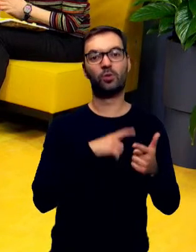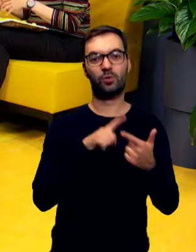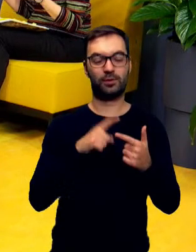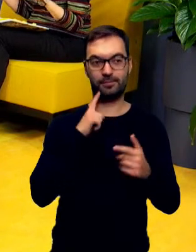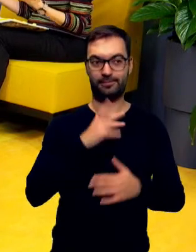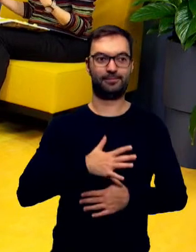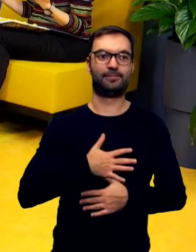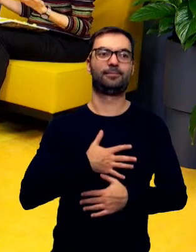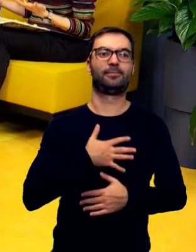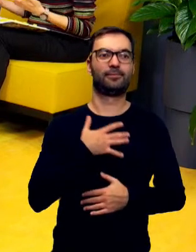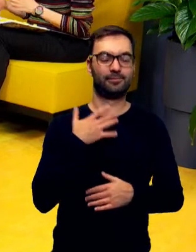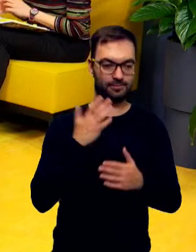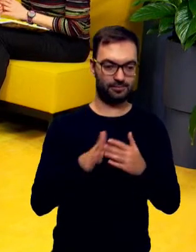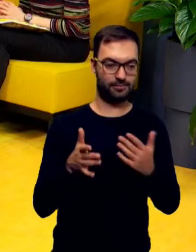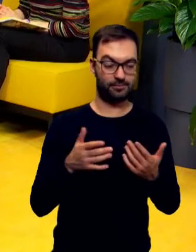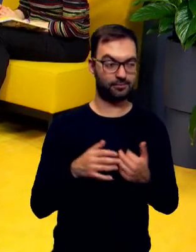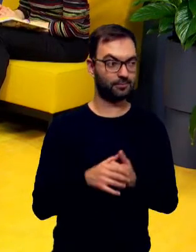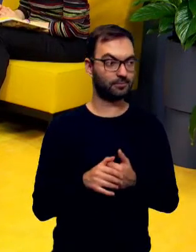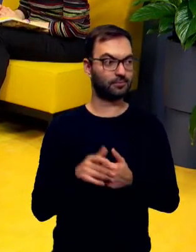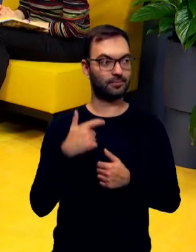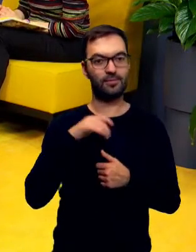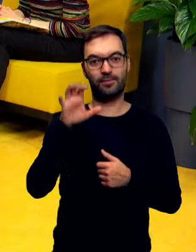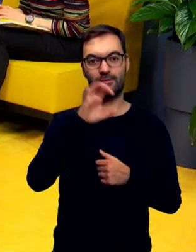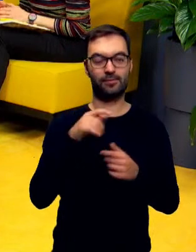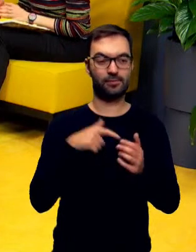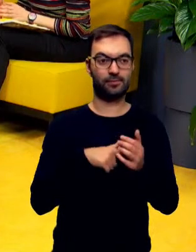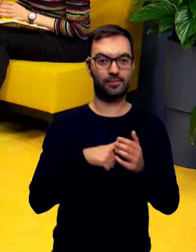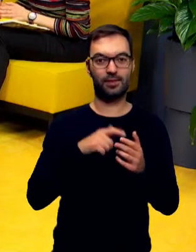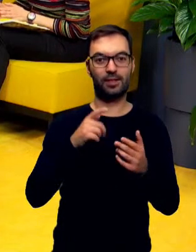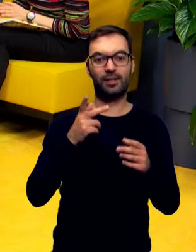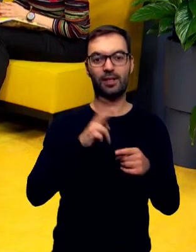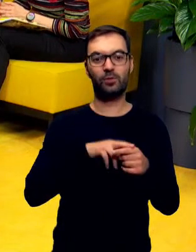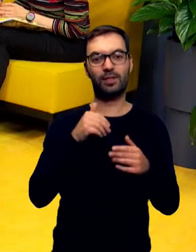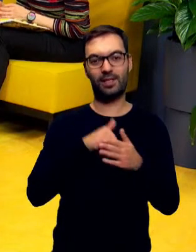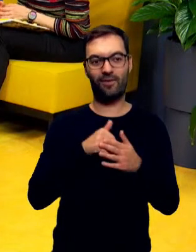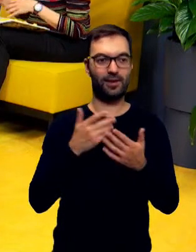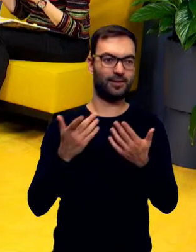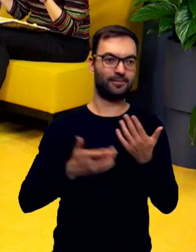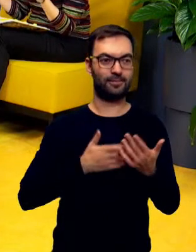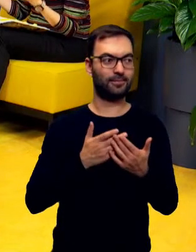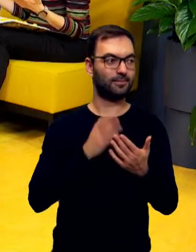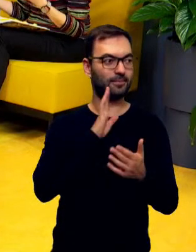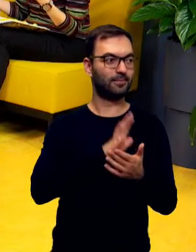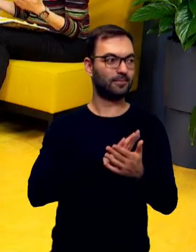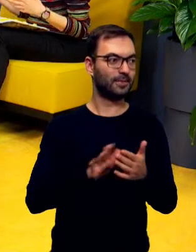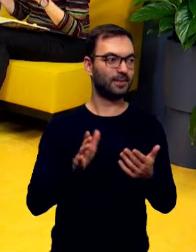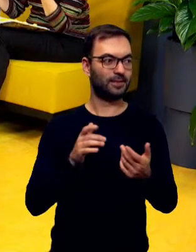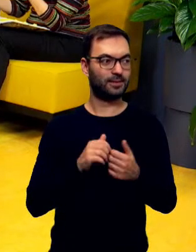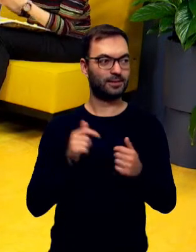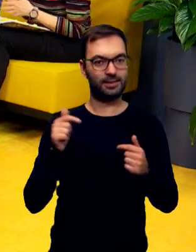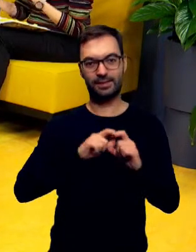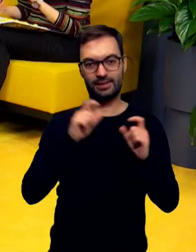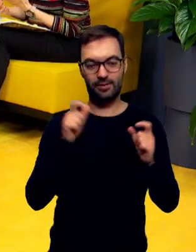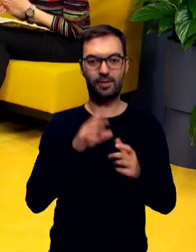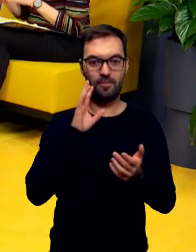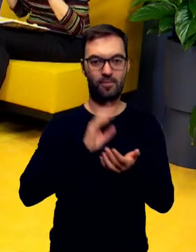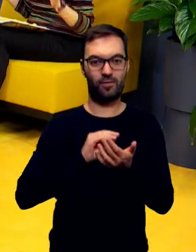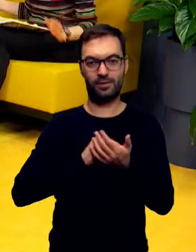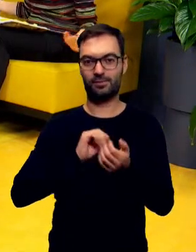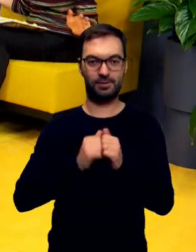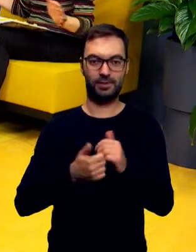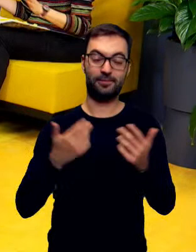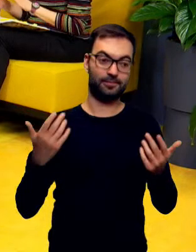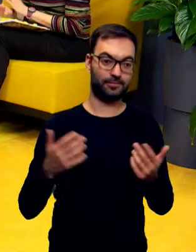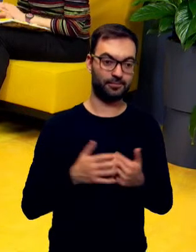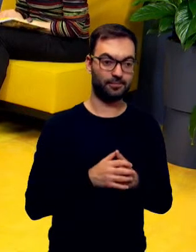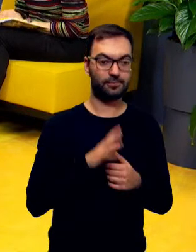zdziwiona, jako tak, jak przeczytałam, obserwatorka, że pewne rzeczy są wciąż jednak trzeba cały czas je powtarzać. No